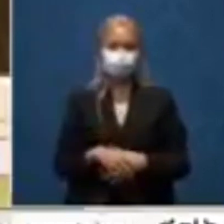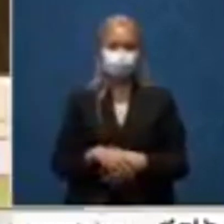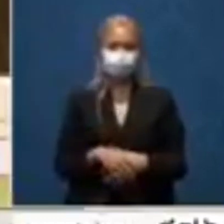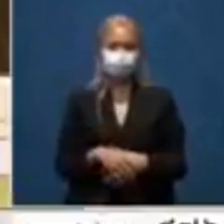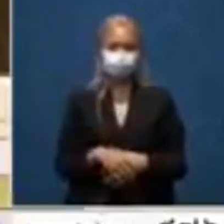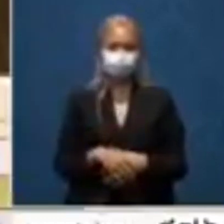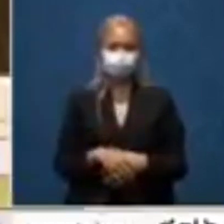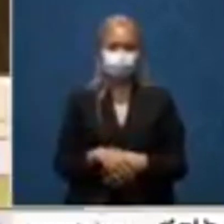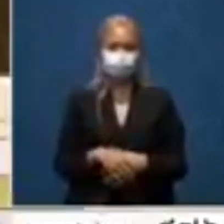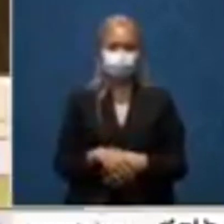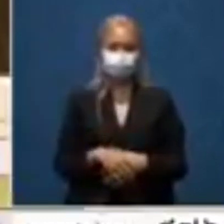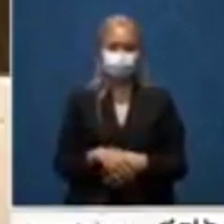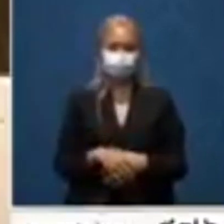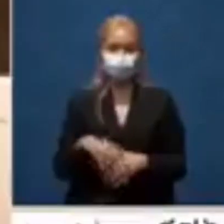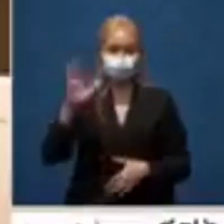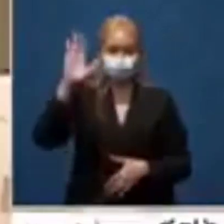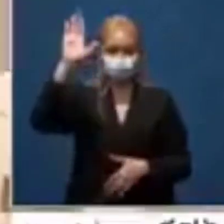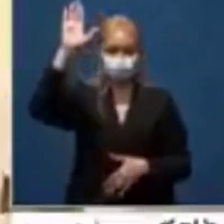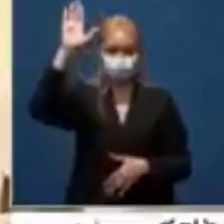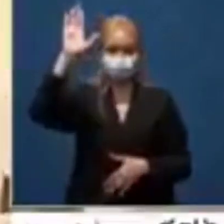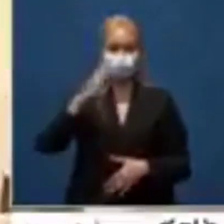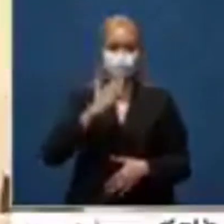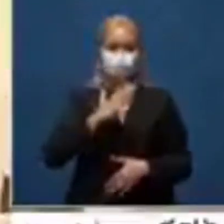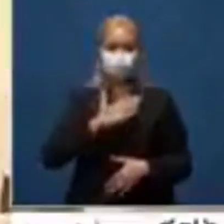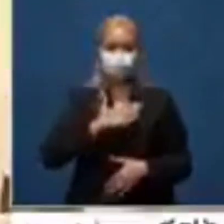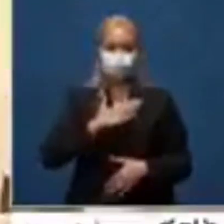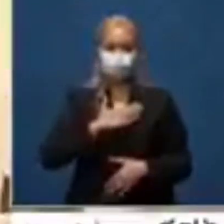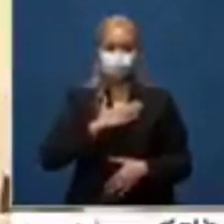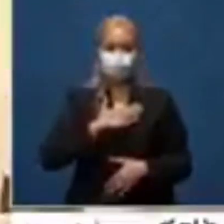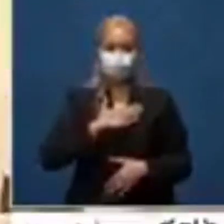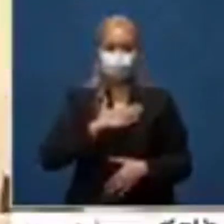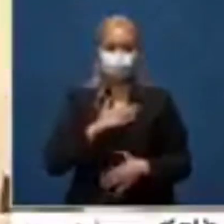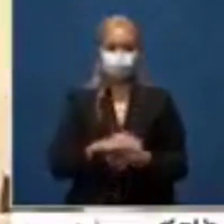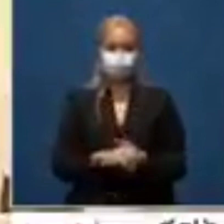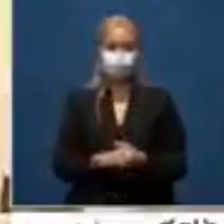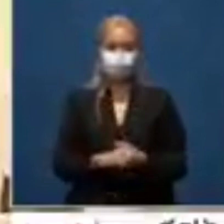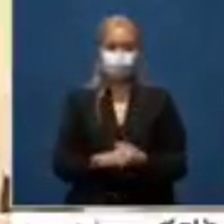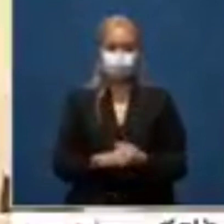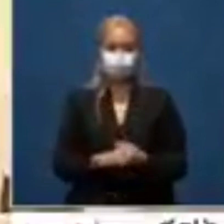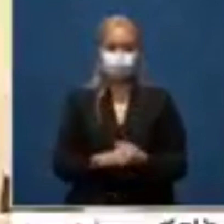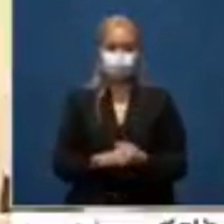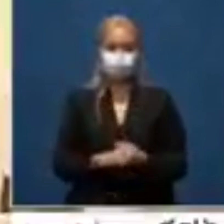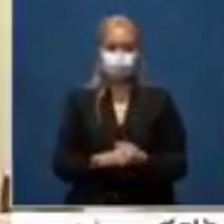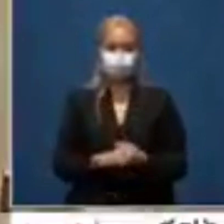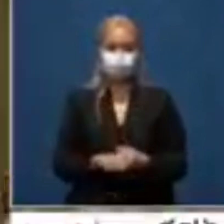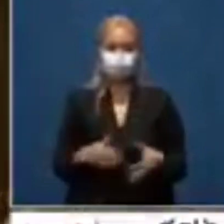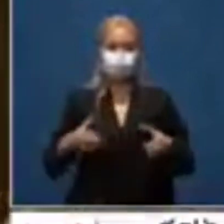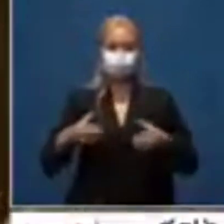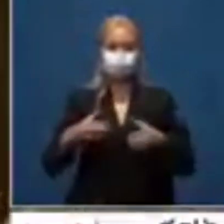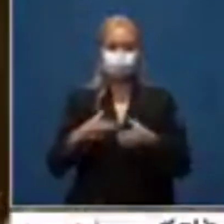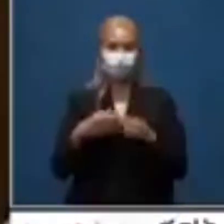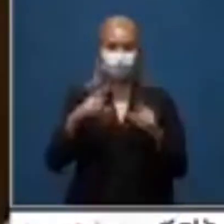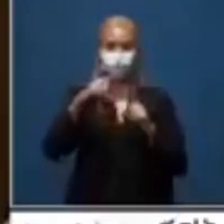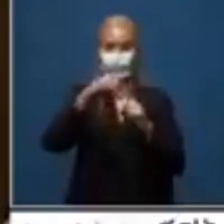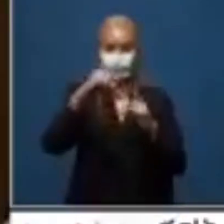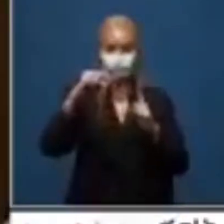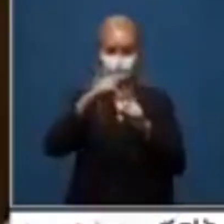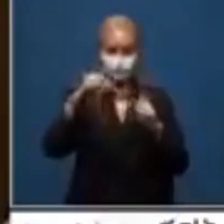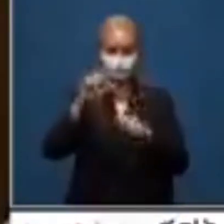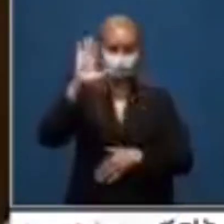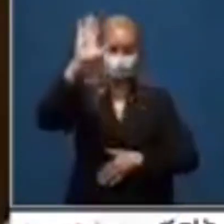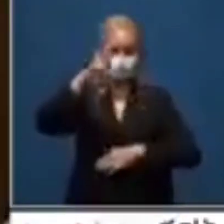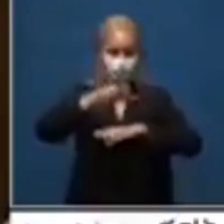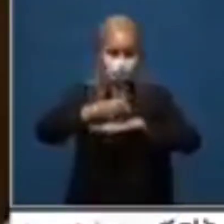เชิญครับ ท่านประธานที่เคารพผมณัฐวุฒิบัวประทุมผู้แทนราษฎรแบบบัญชีรายชื่อพรรคก้าวไกลขอประท้วงท่านประธานตาม